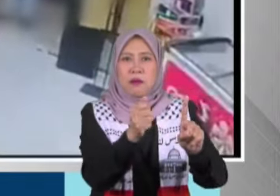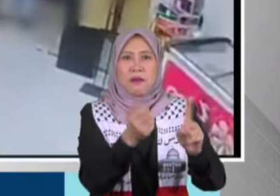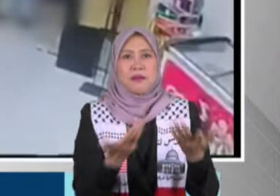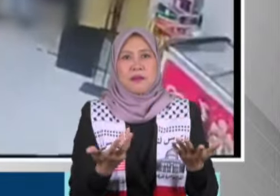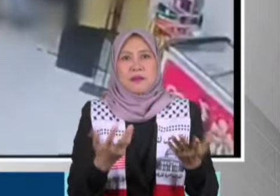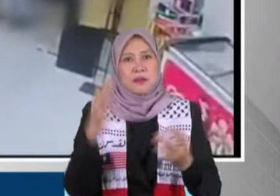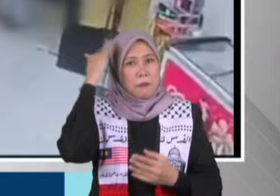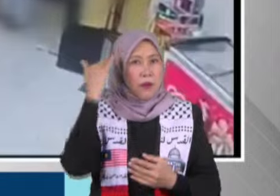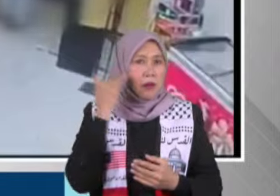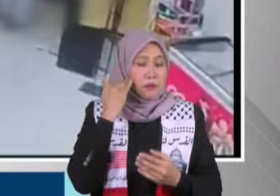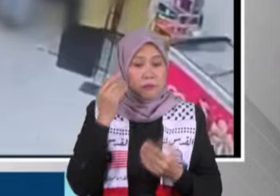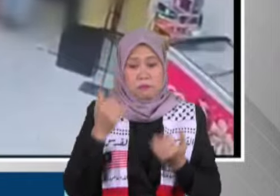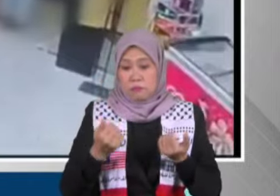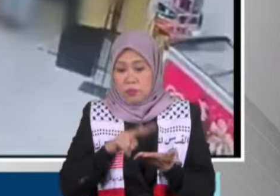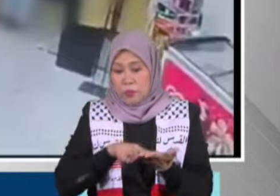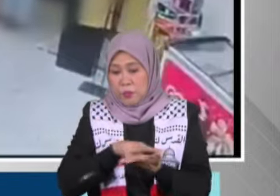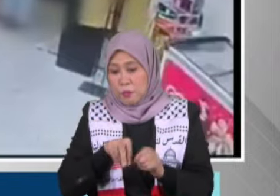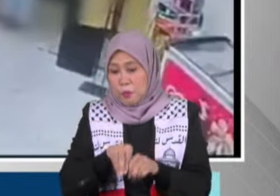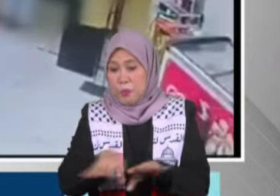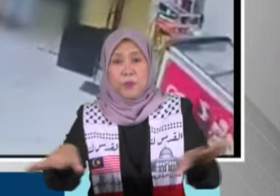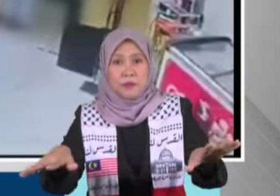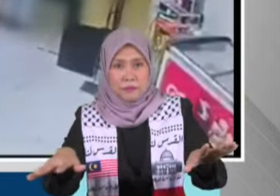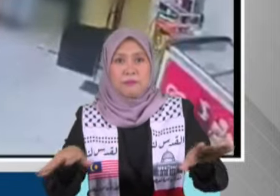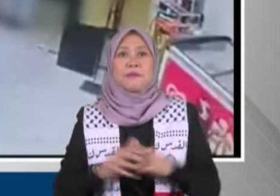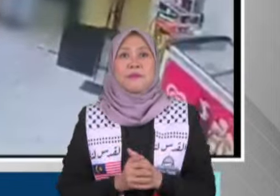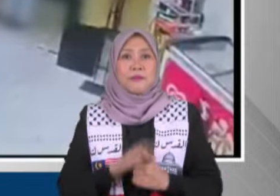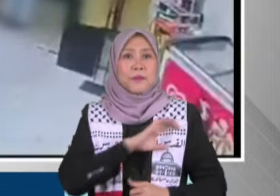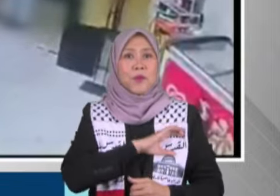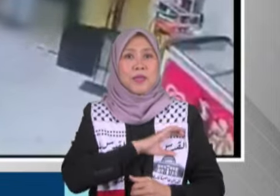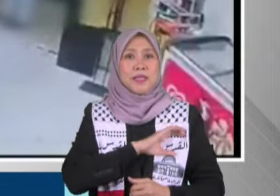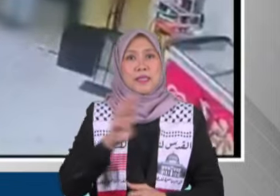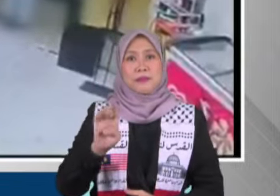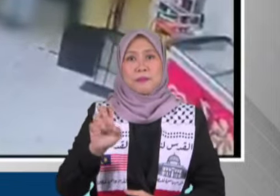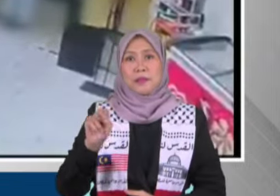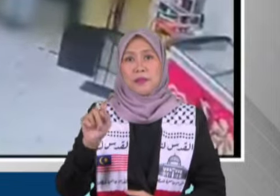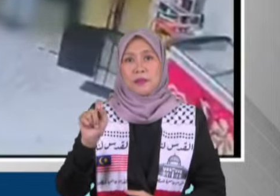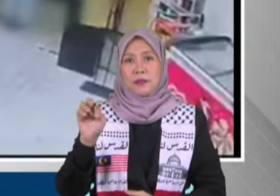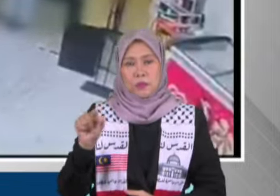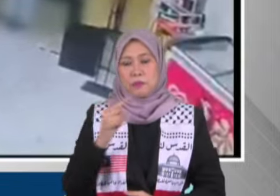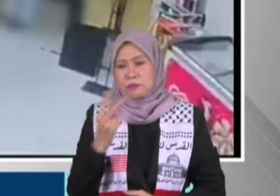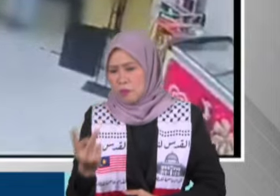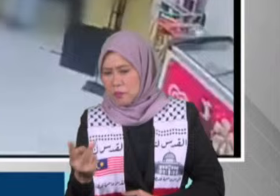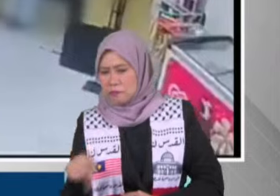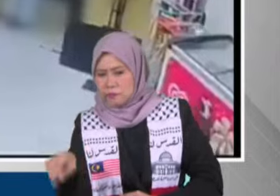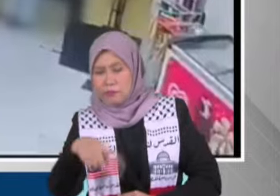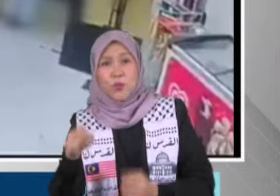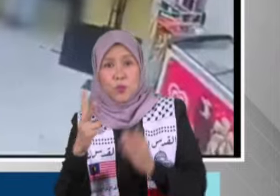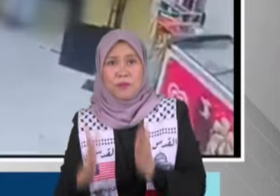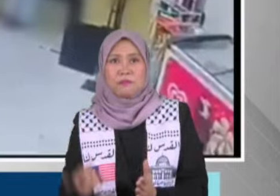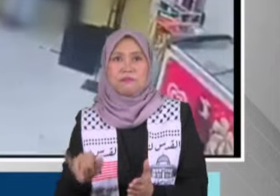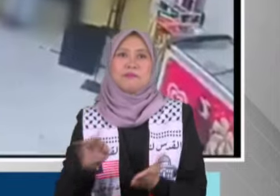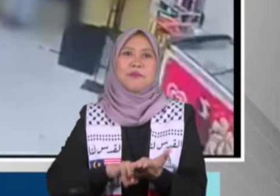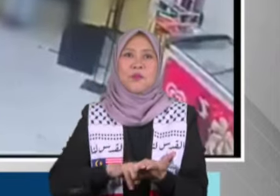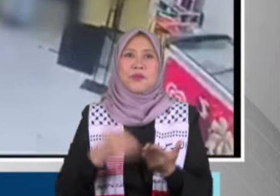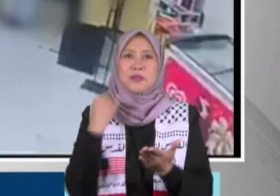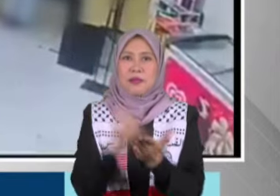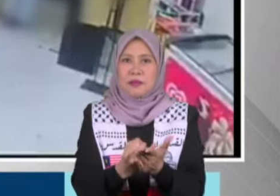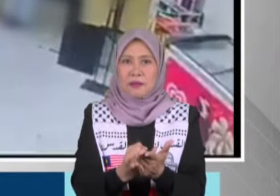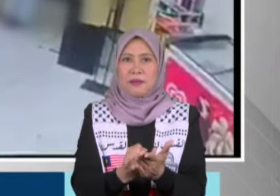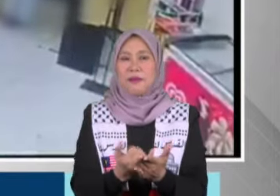cedera di kepala itu tular di aplikasi X. Menurut Ketua Polis Daerah Bentong, dua daripada suspek mempunyai rekod jenayah lampau termasuk